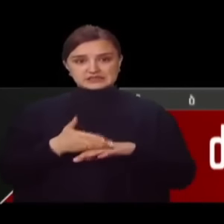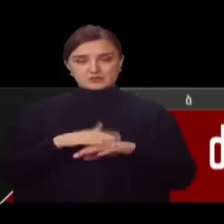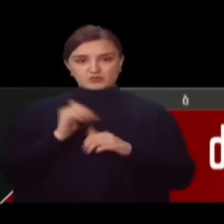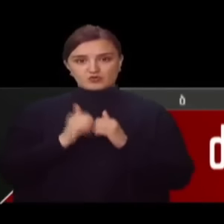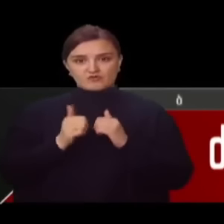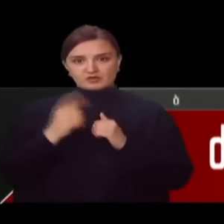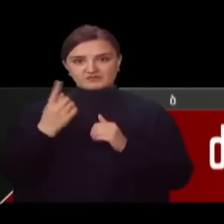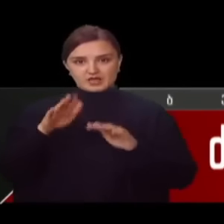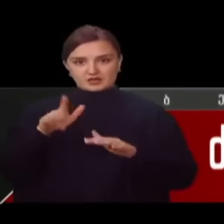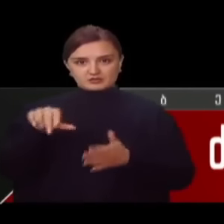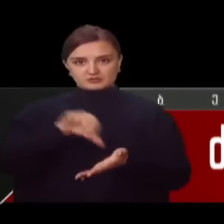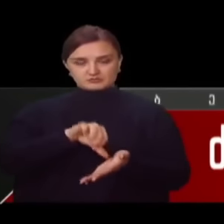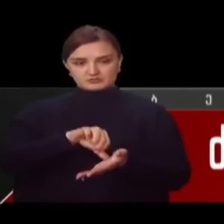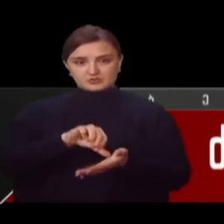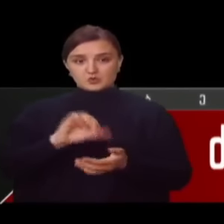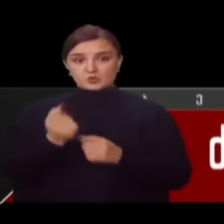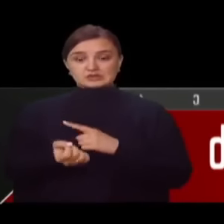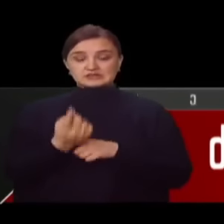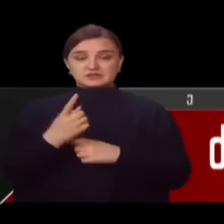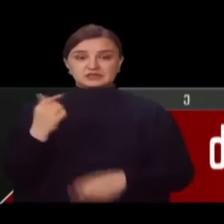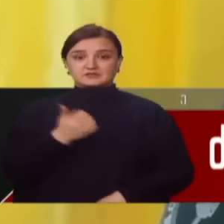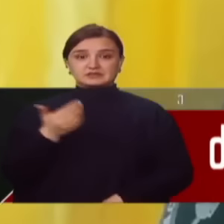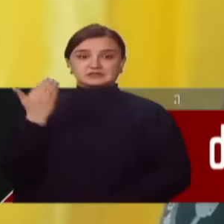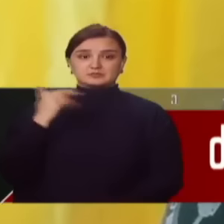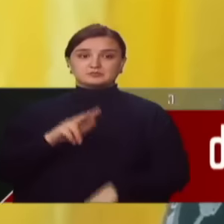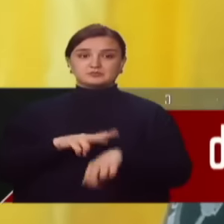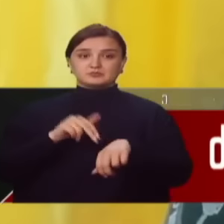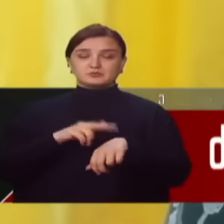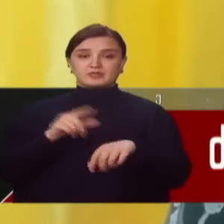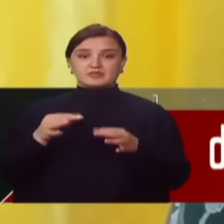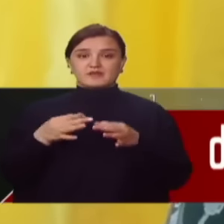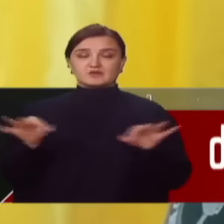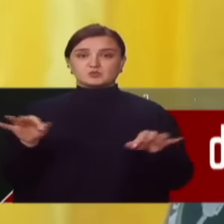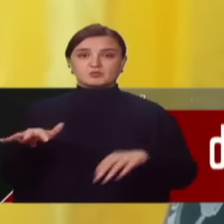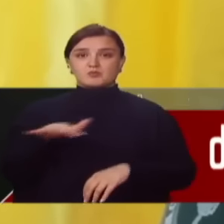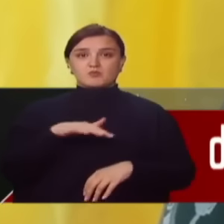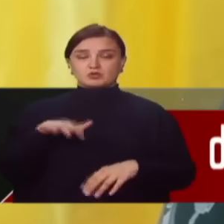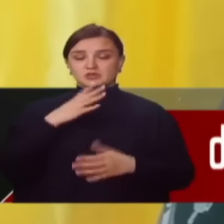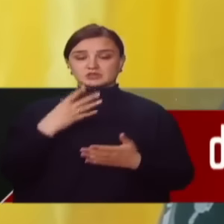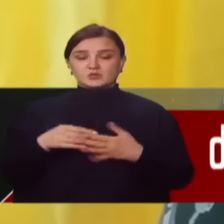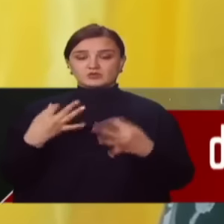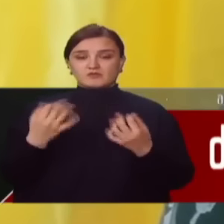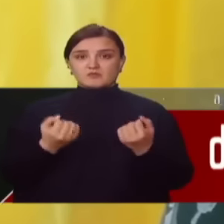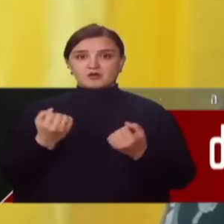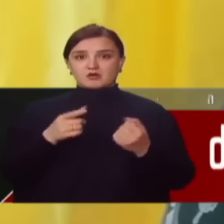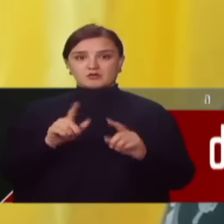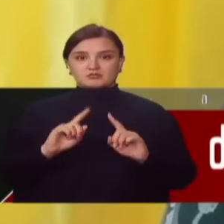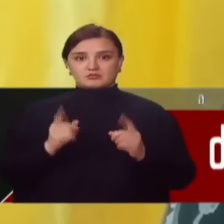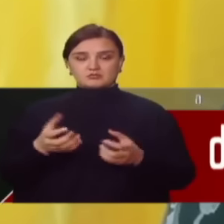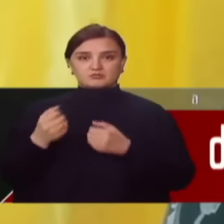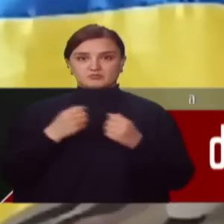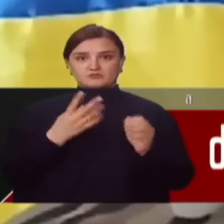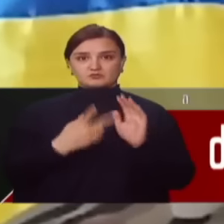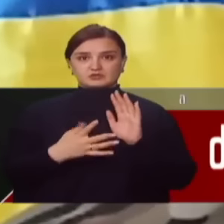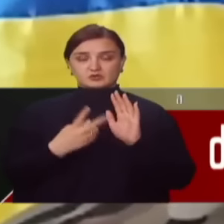ყოველთვის წინა ხაზზე. როგორც ირკვევა, ზუსტად ერთი კვირის წინ სამართალდამცველებმა თავისუფლების მოედანზე საკუთარ ავტომობილთან აიყვანეს და